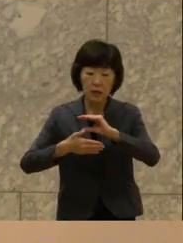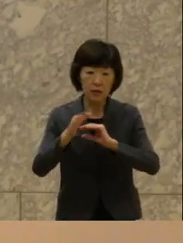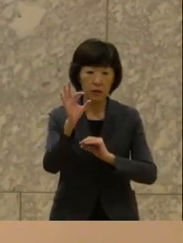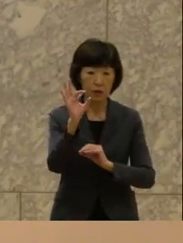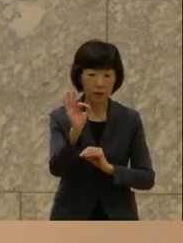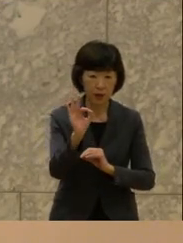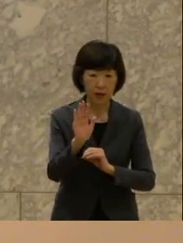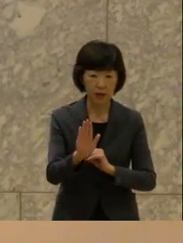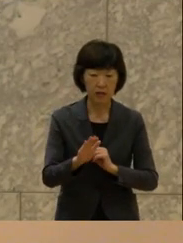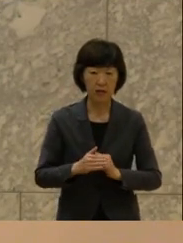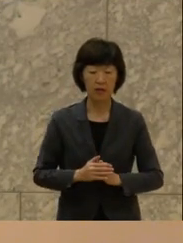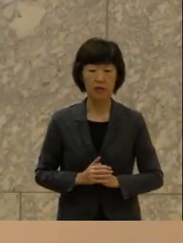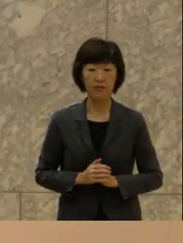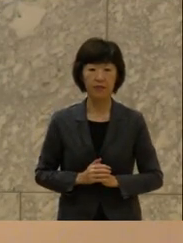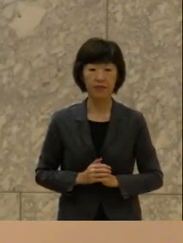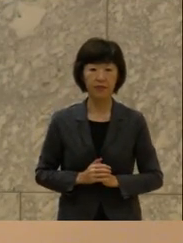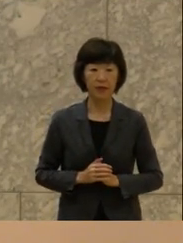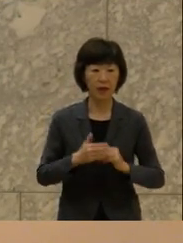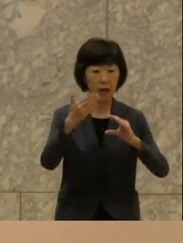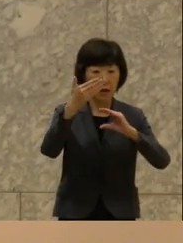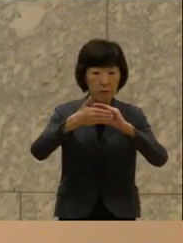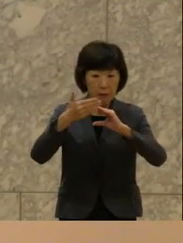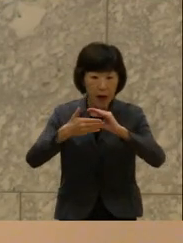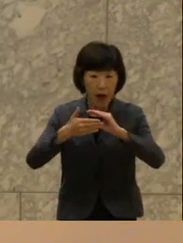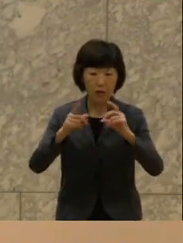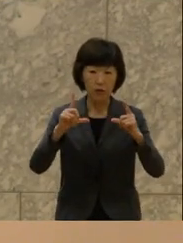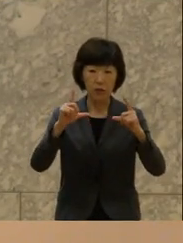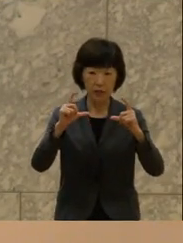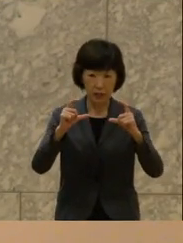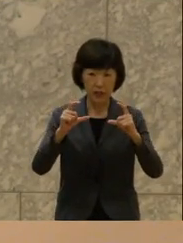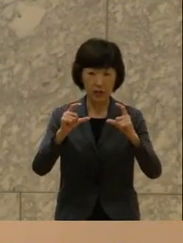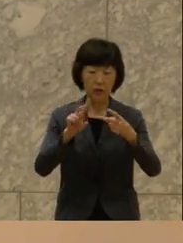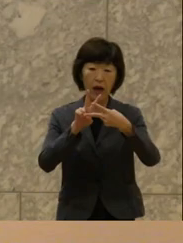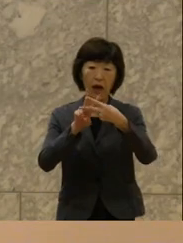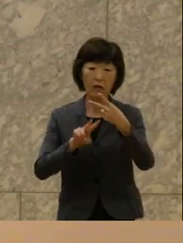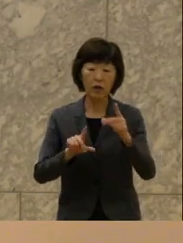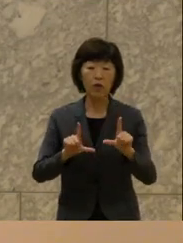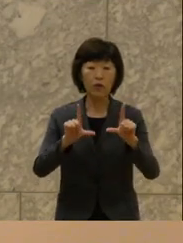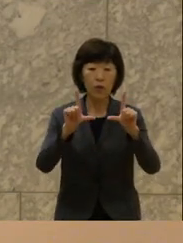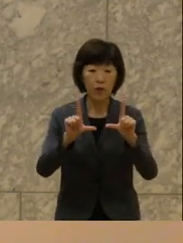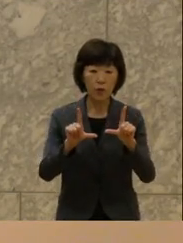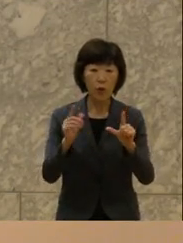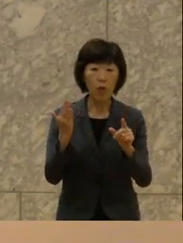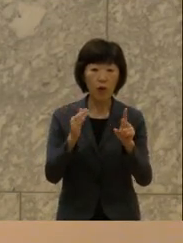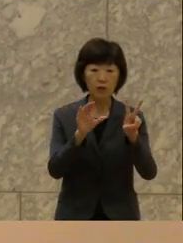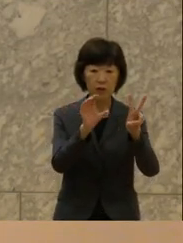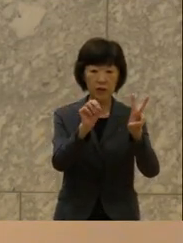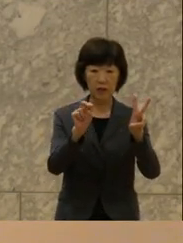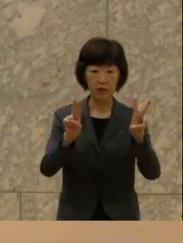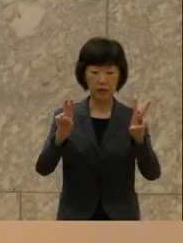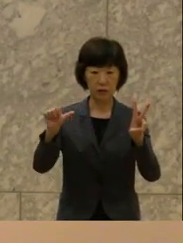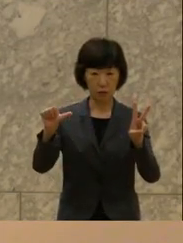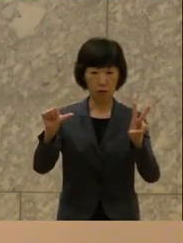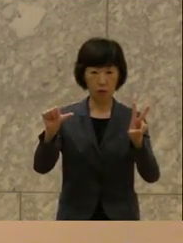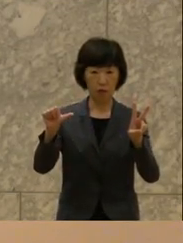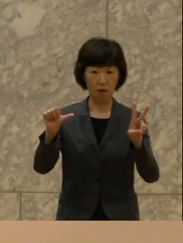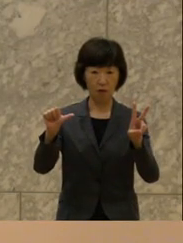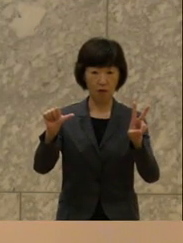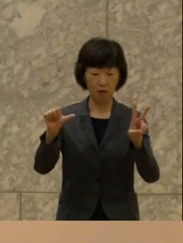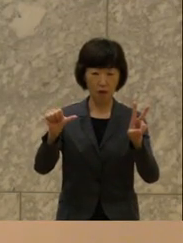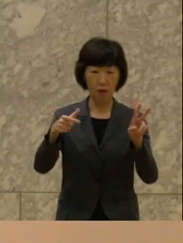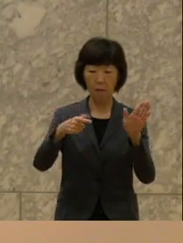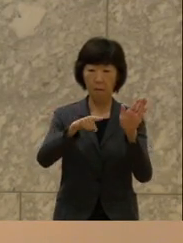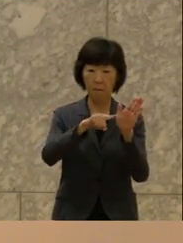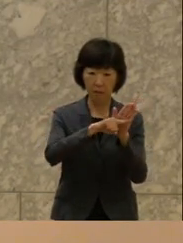可能となります撮影されましたお写真はハッシュタグ東京フォワード2025をつけて